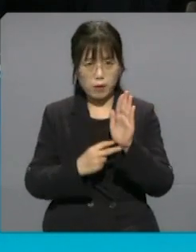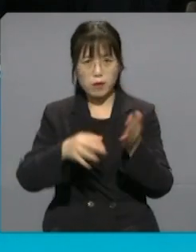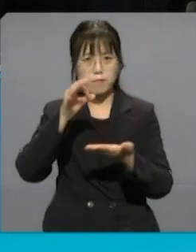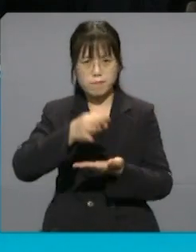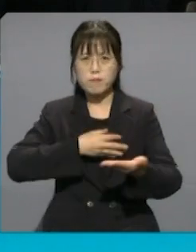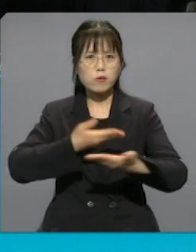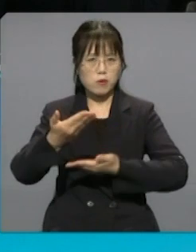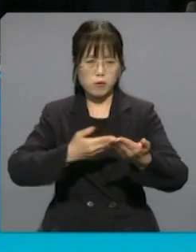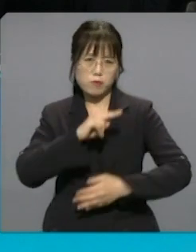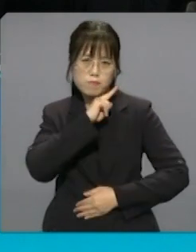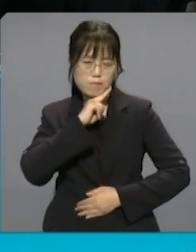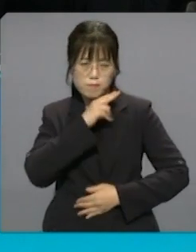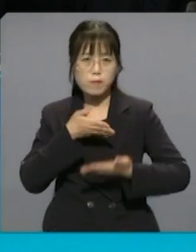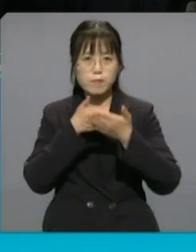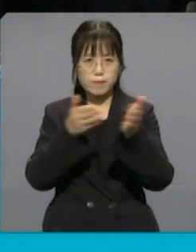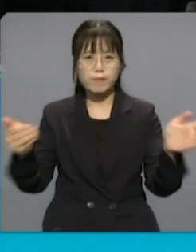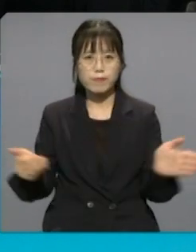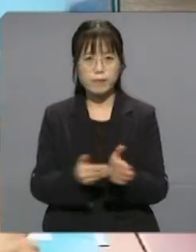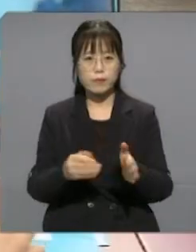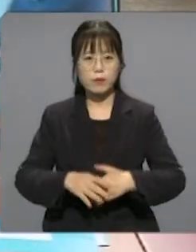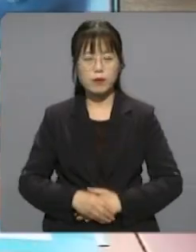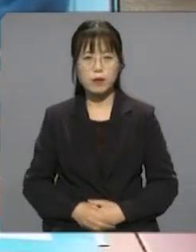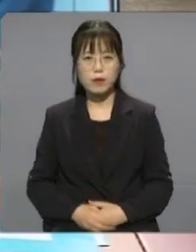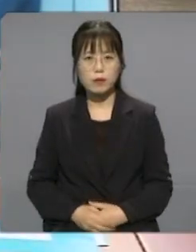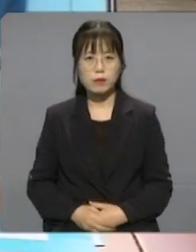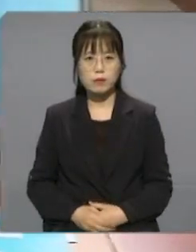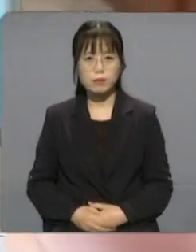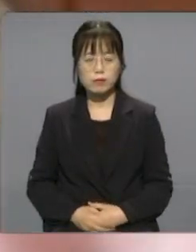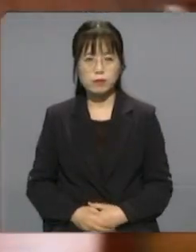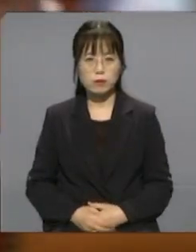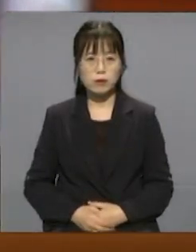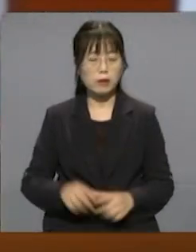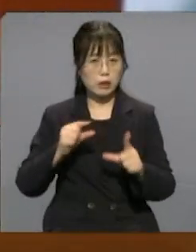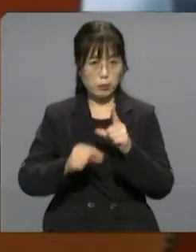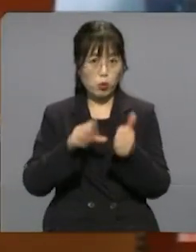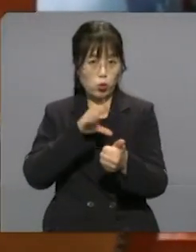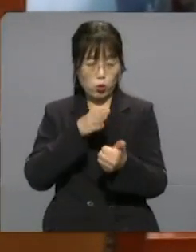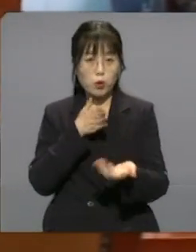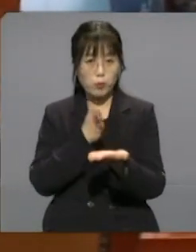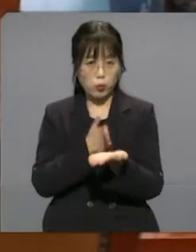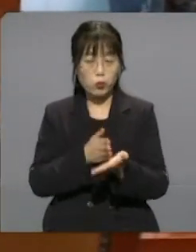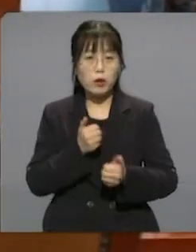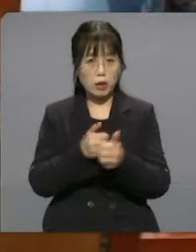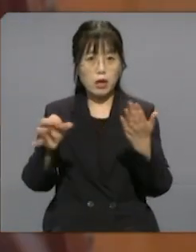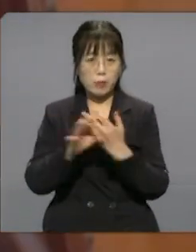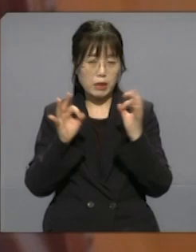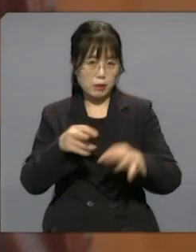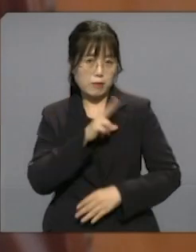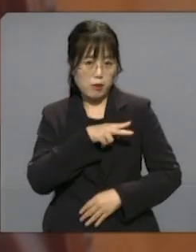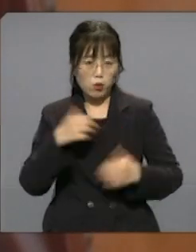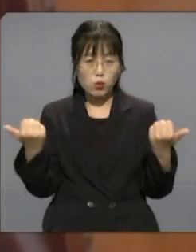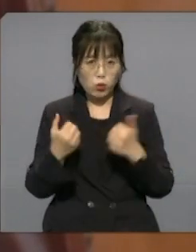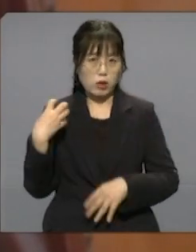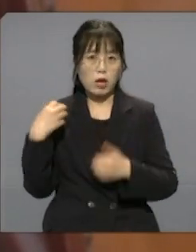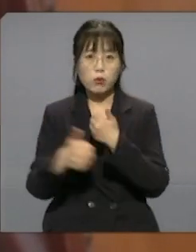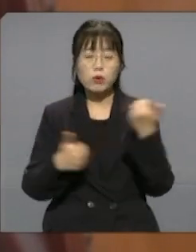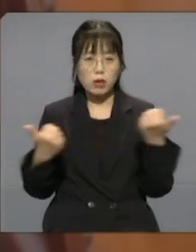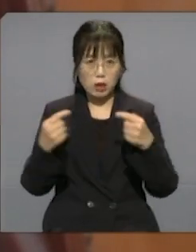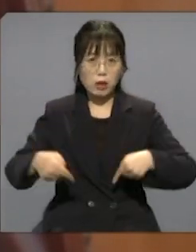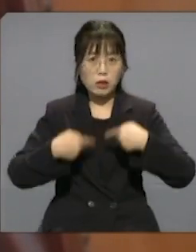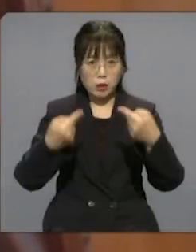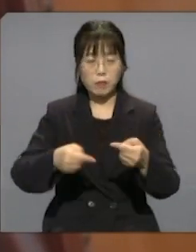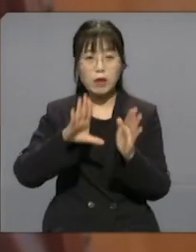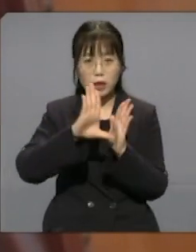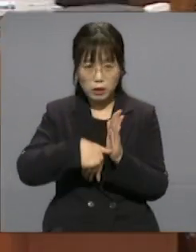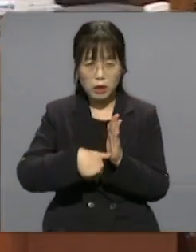자산을 거래했다는 의혹이 제기됐습니다. 일부 언론 보도에 따르면 김 의원이 국회 상임위 회의에 참석한